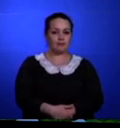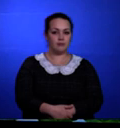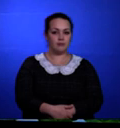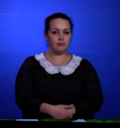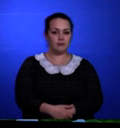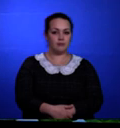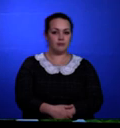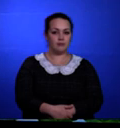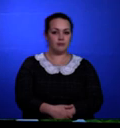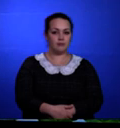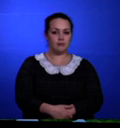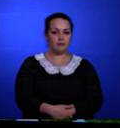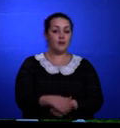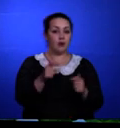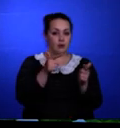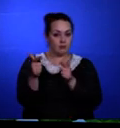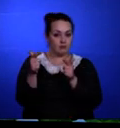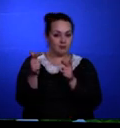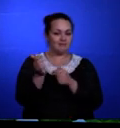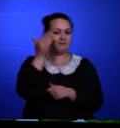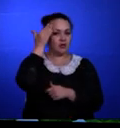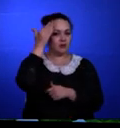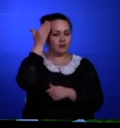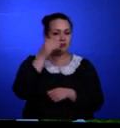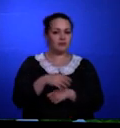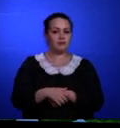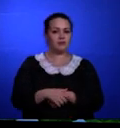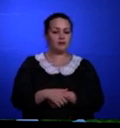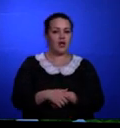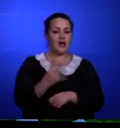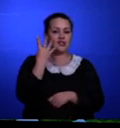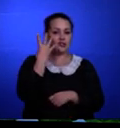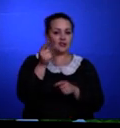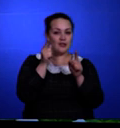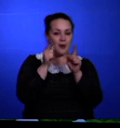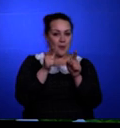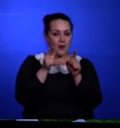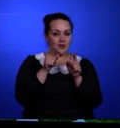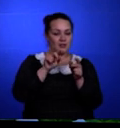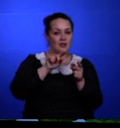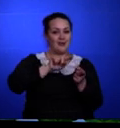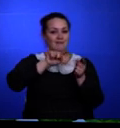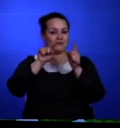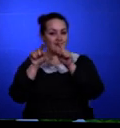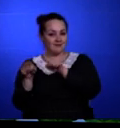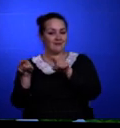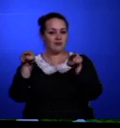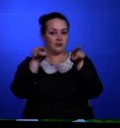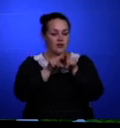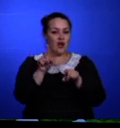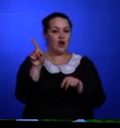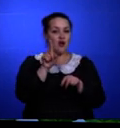составили молодцы а теперь переложите четыре палочки так чтобы получился